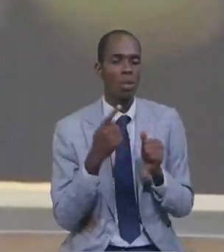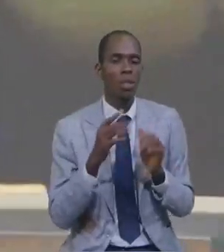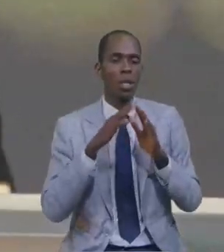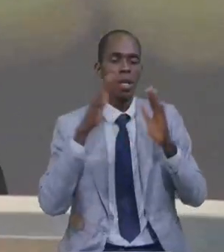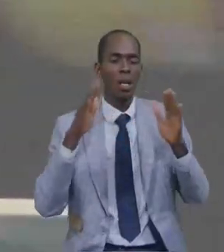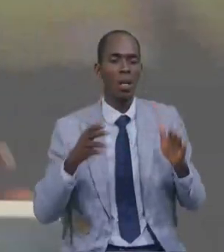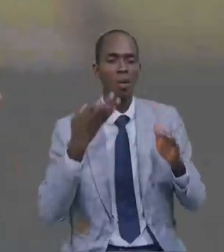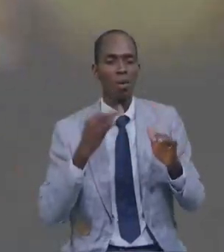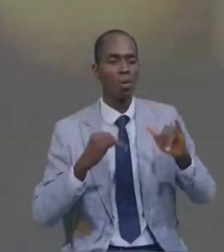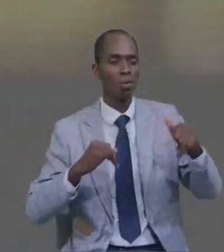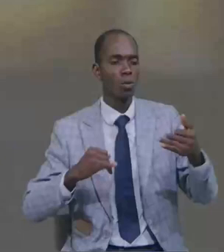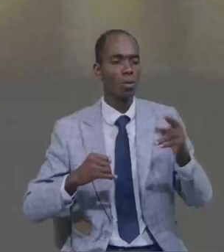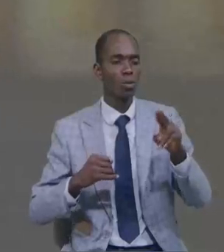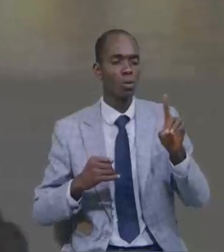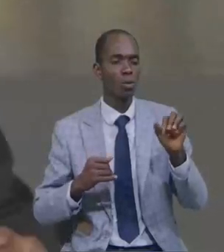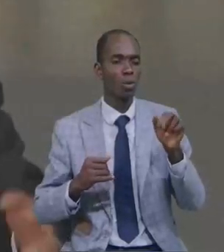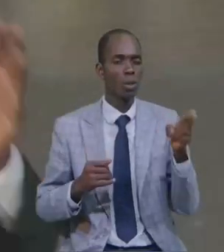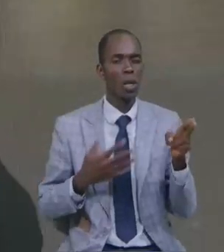verset 10.